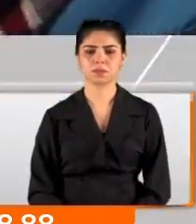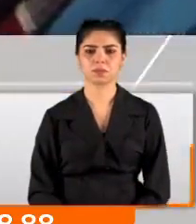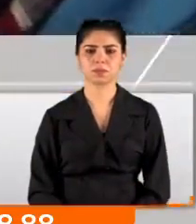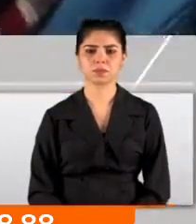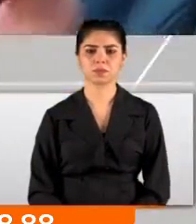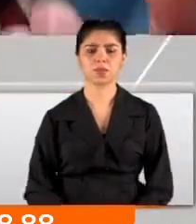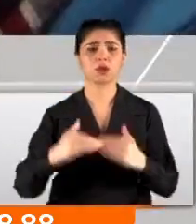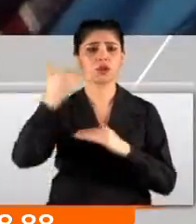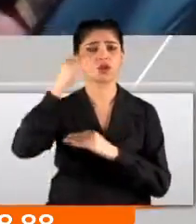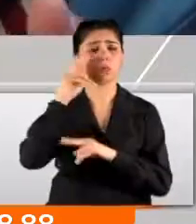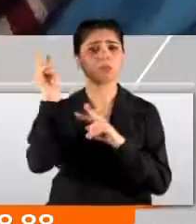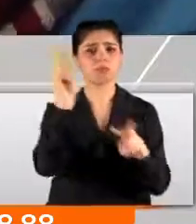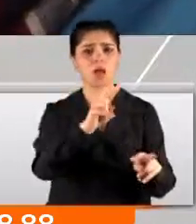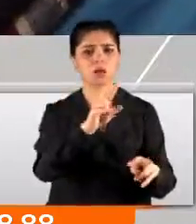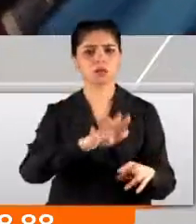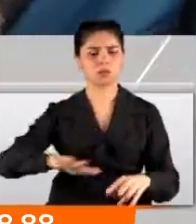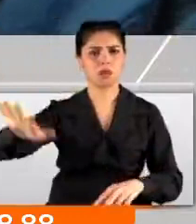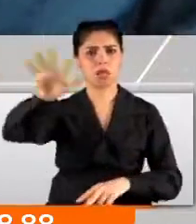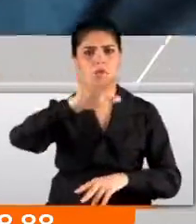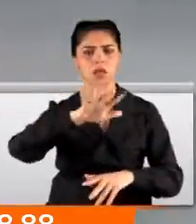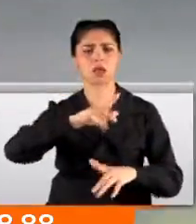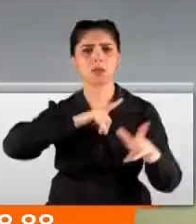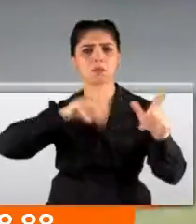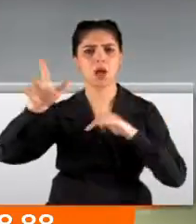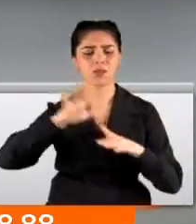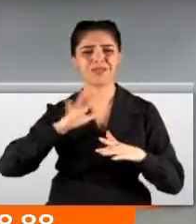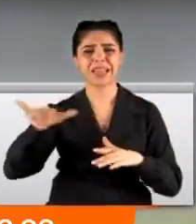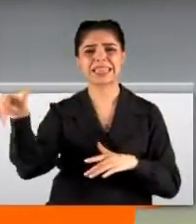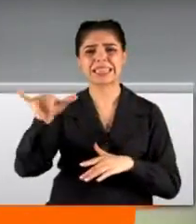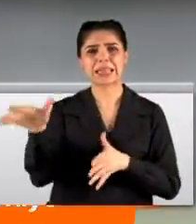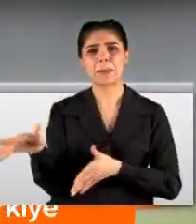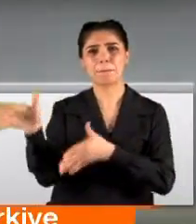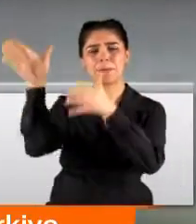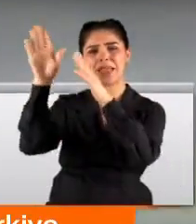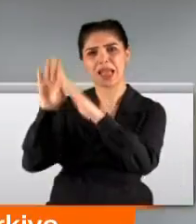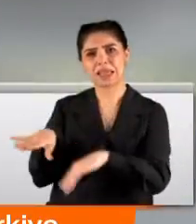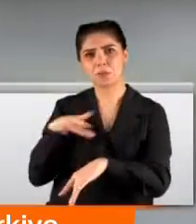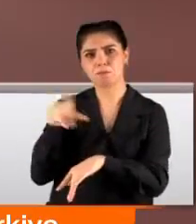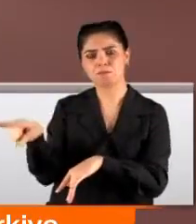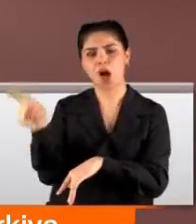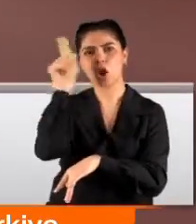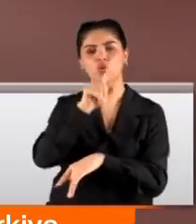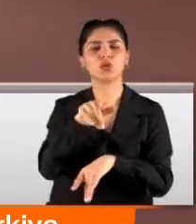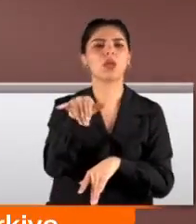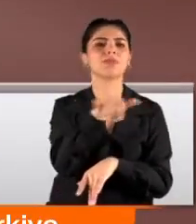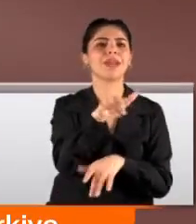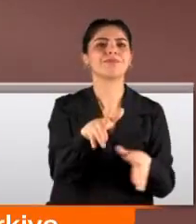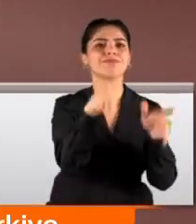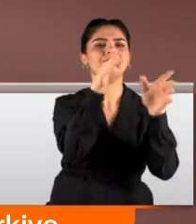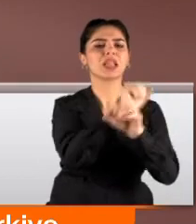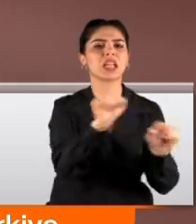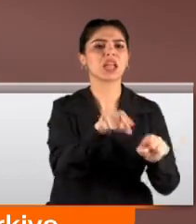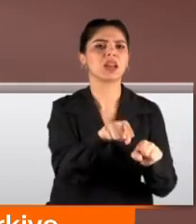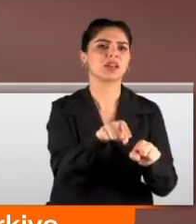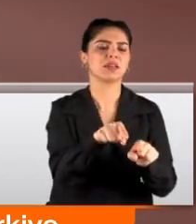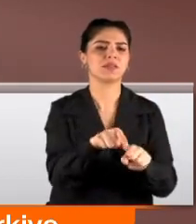Bir şöyle bir baktık abi, herkes kıyamet gibi bağırıyor. Yan binadaki yıkım önce deprem gibi salladı.